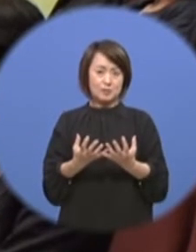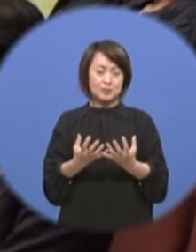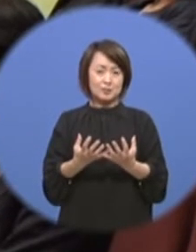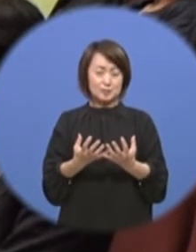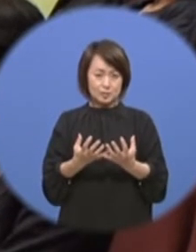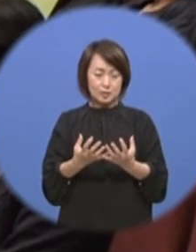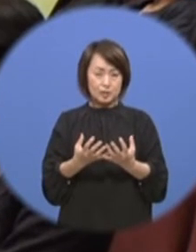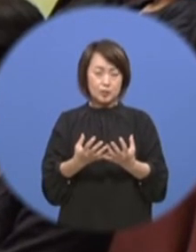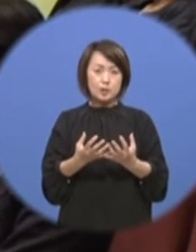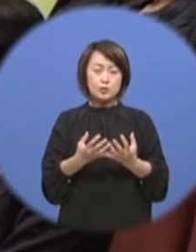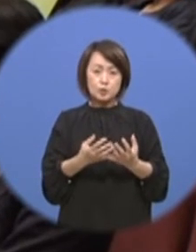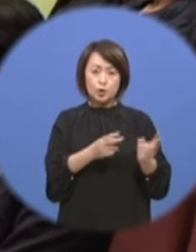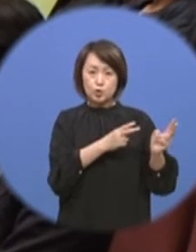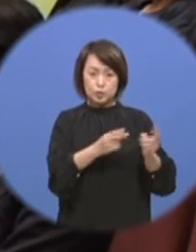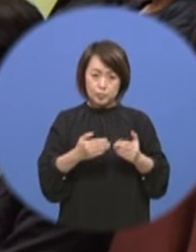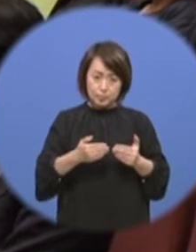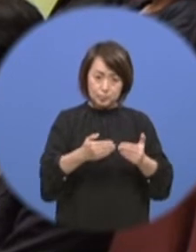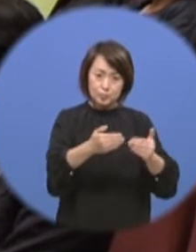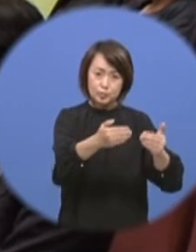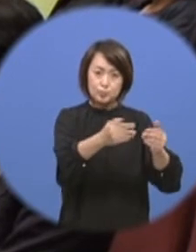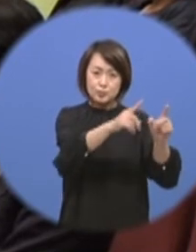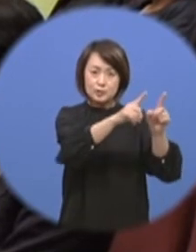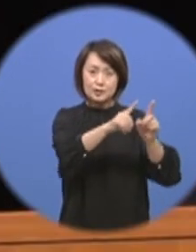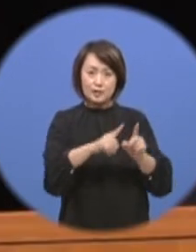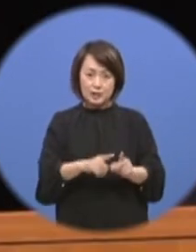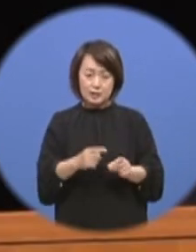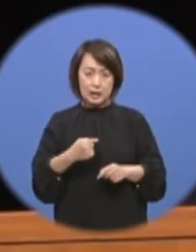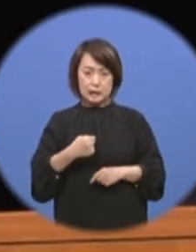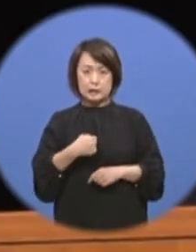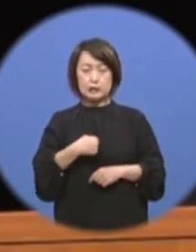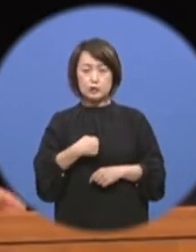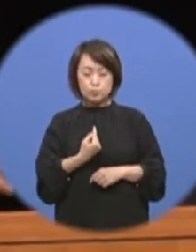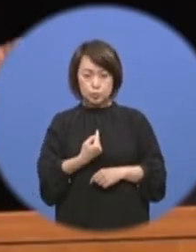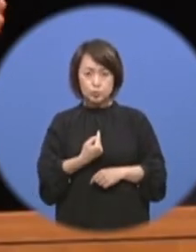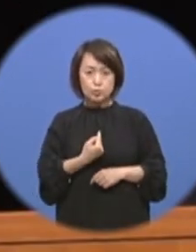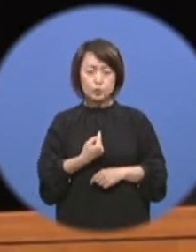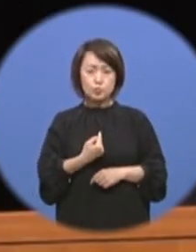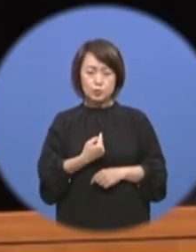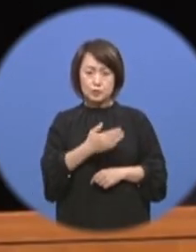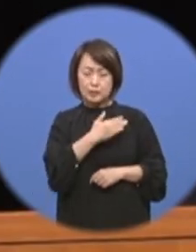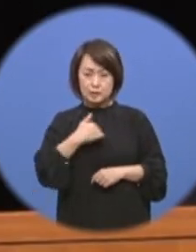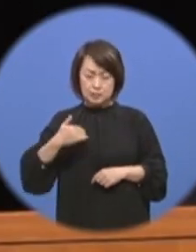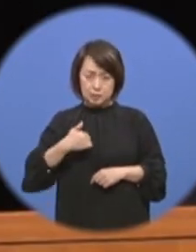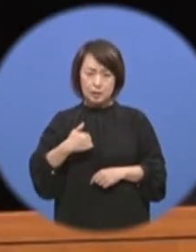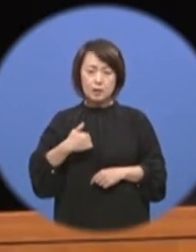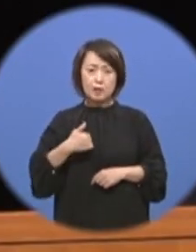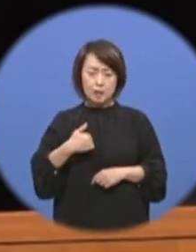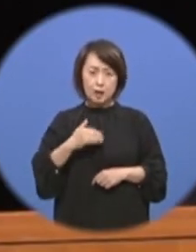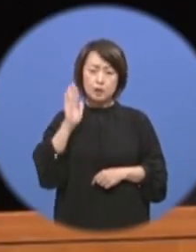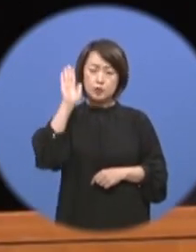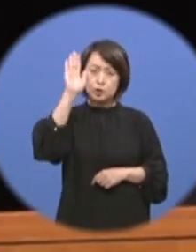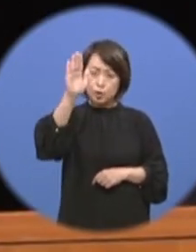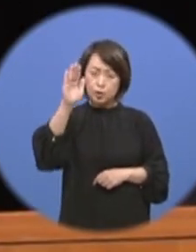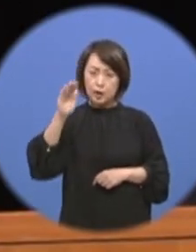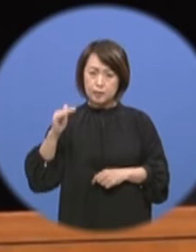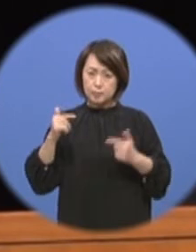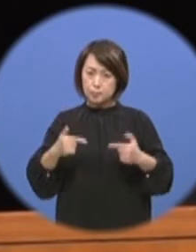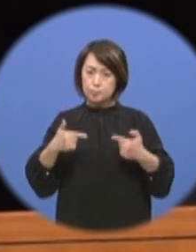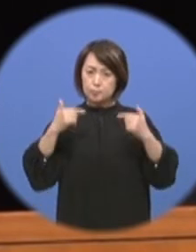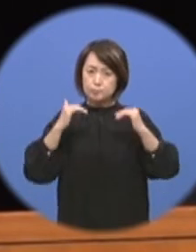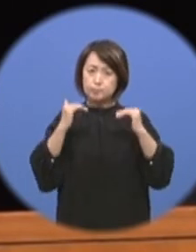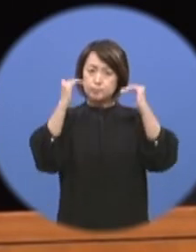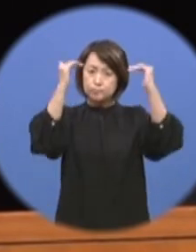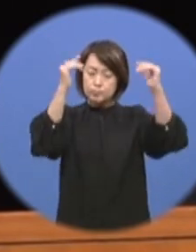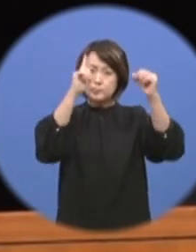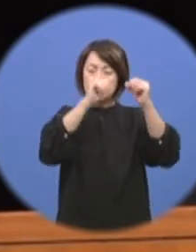進捗が流れていくに従って自分のにどうやってあの将来の繁栄のあの